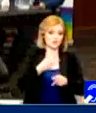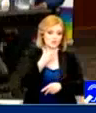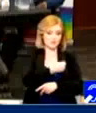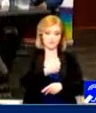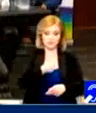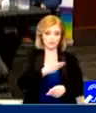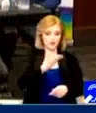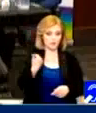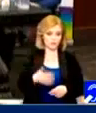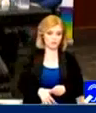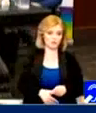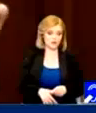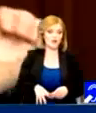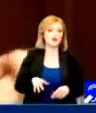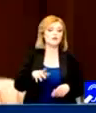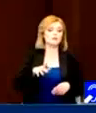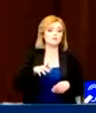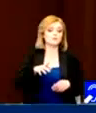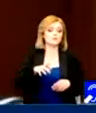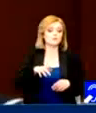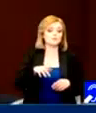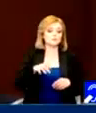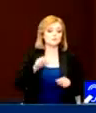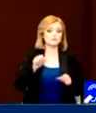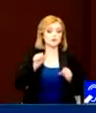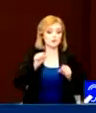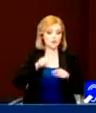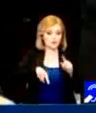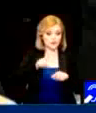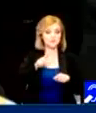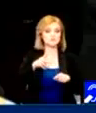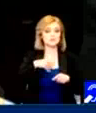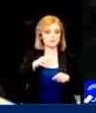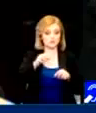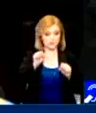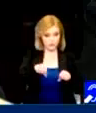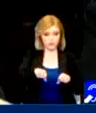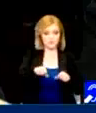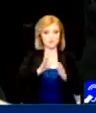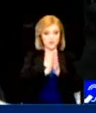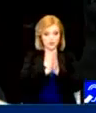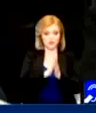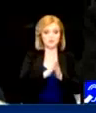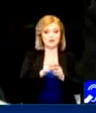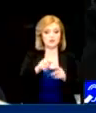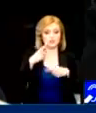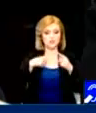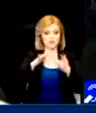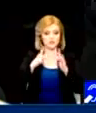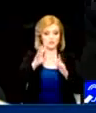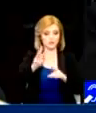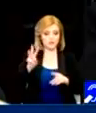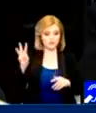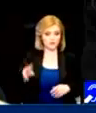afla informații specializate dintr-un îndreptar de vaccinare disponibil online. Orice cetățean al acestei țări are dreptul și trebuie